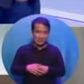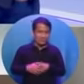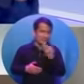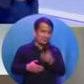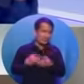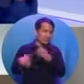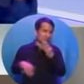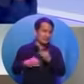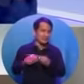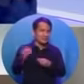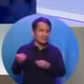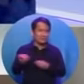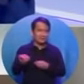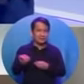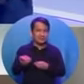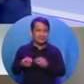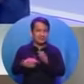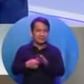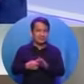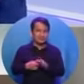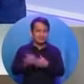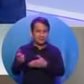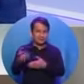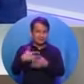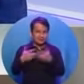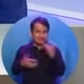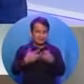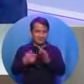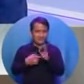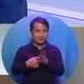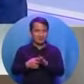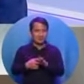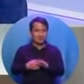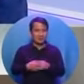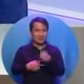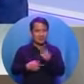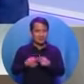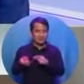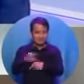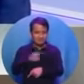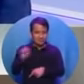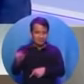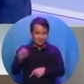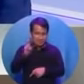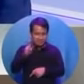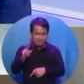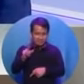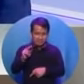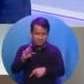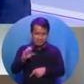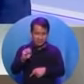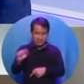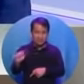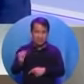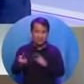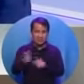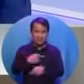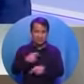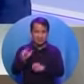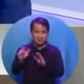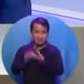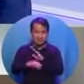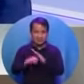po. Ano, hipag po na ng kapatid nila. Ah, okay. Si Vanessa ay